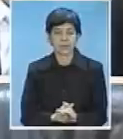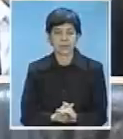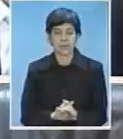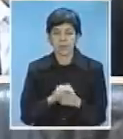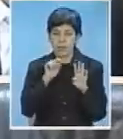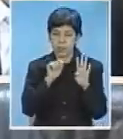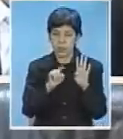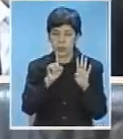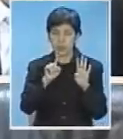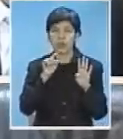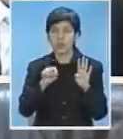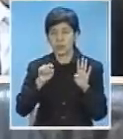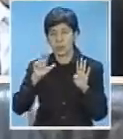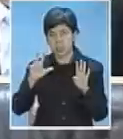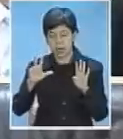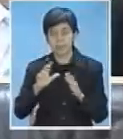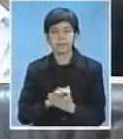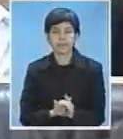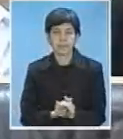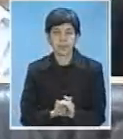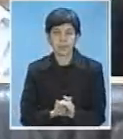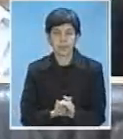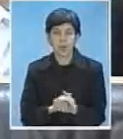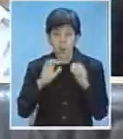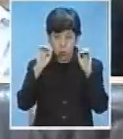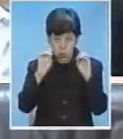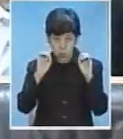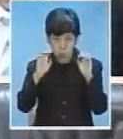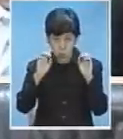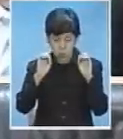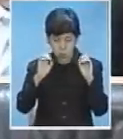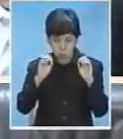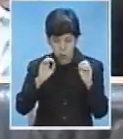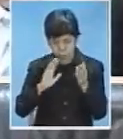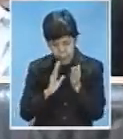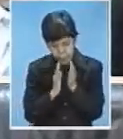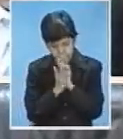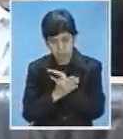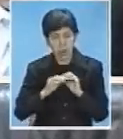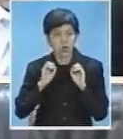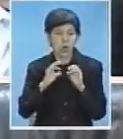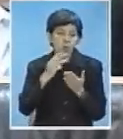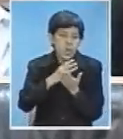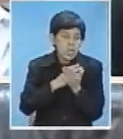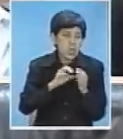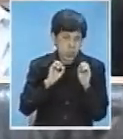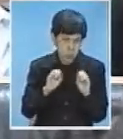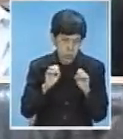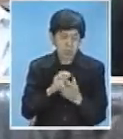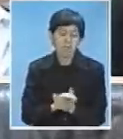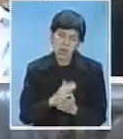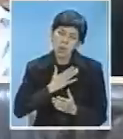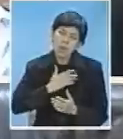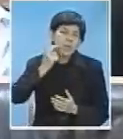ข้อ 4.1.3 ในการปฏิรูปครูหลักสูตรและการสอนผมคิดว่าภายใต้การ